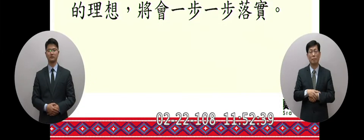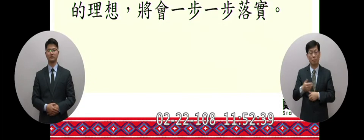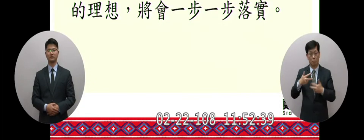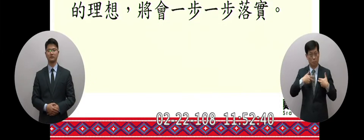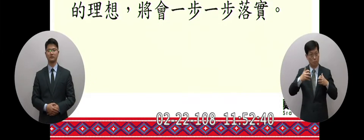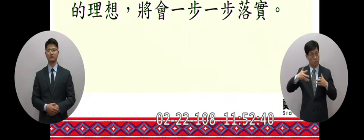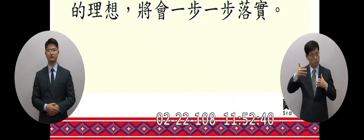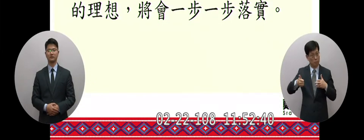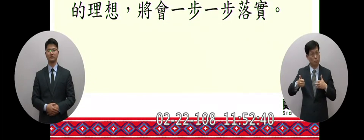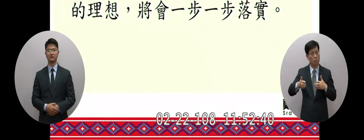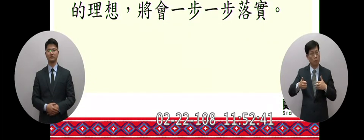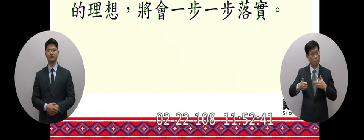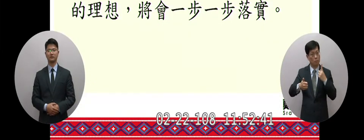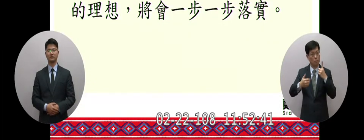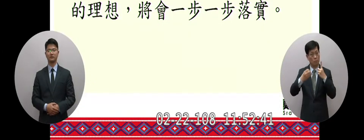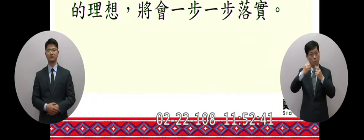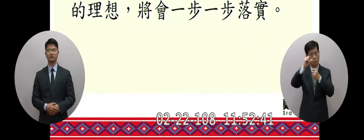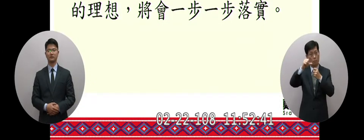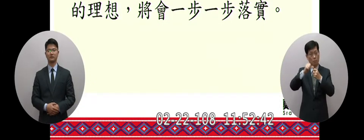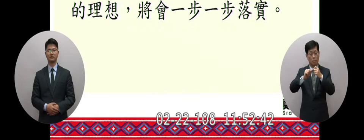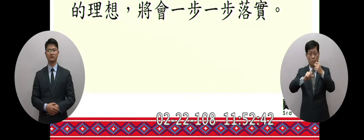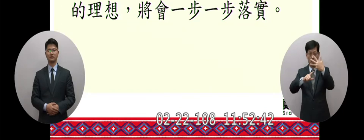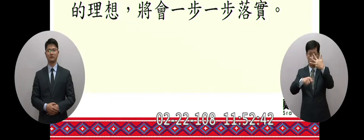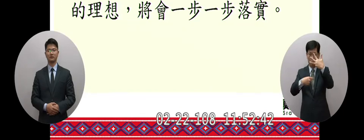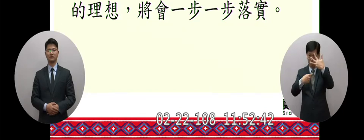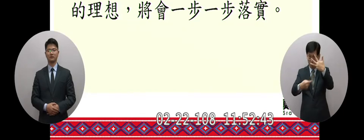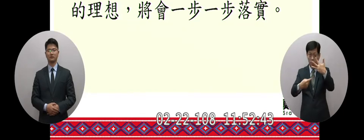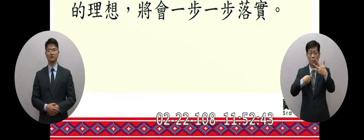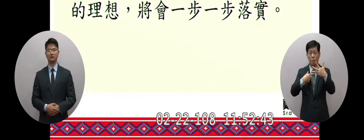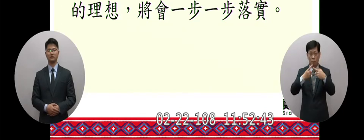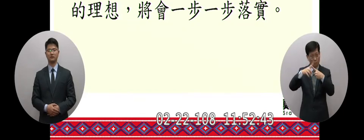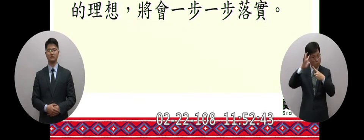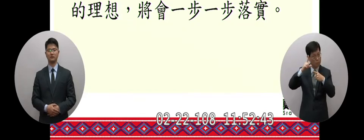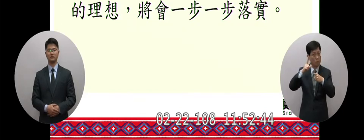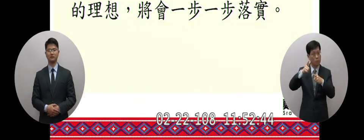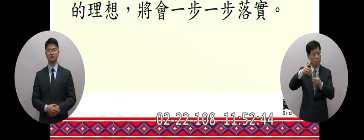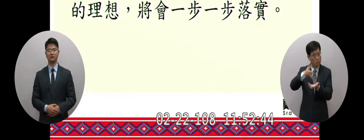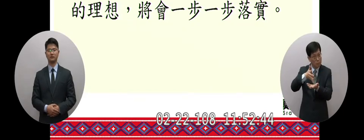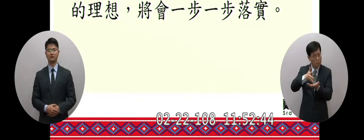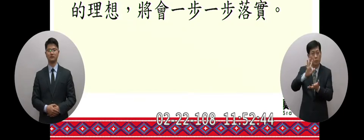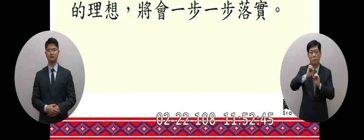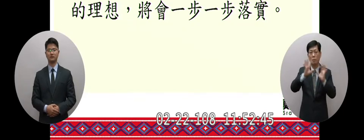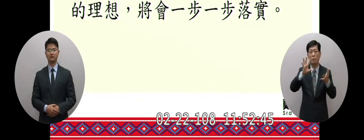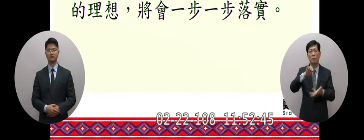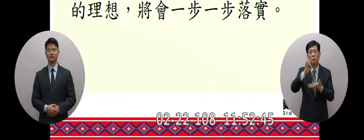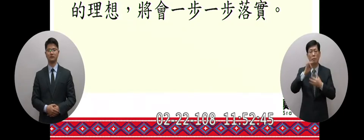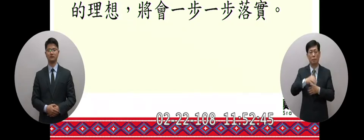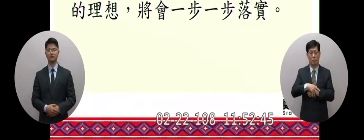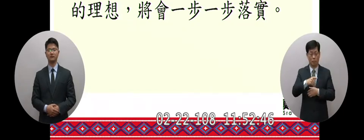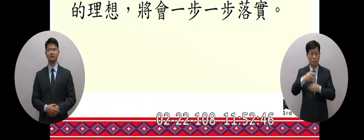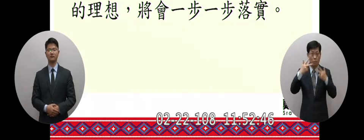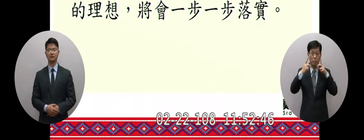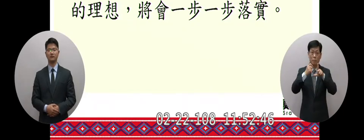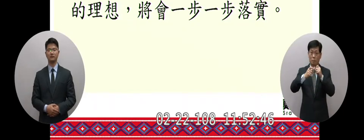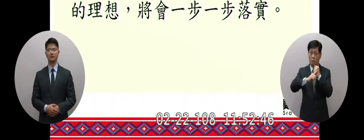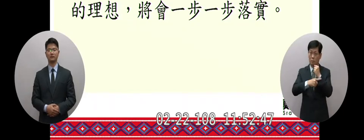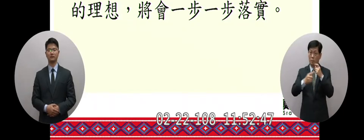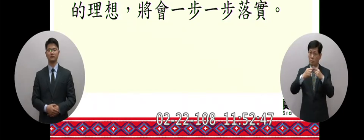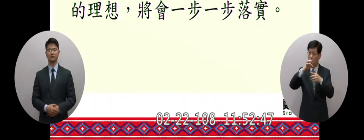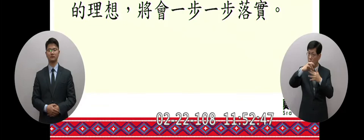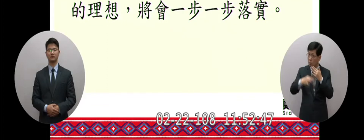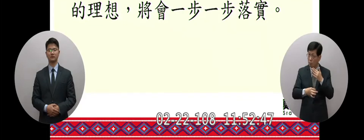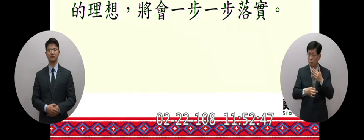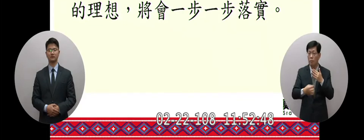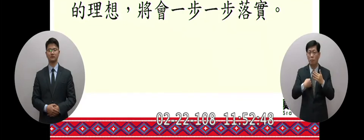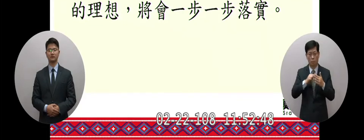蔡总统在1105年8月1日的道歉文也特别提到，部落公法人的制度，我们